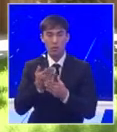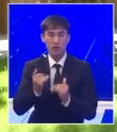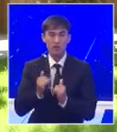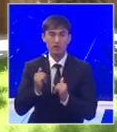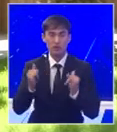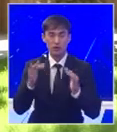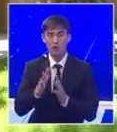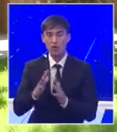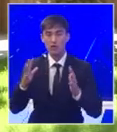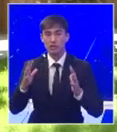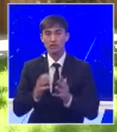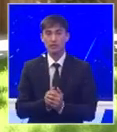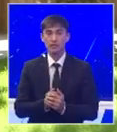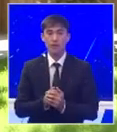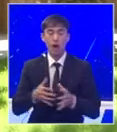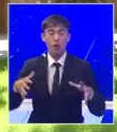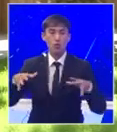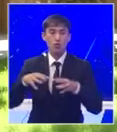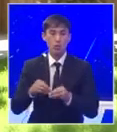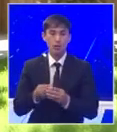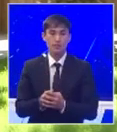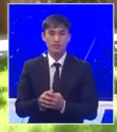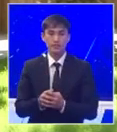развиваться, увеличивать то есть объемы и